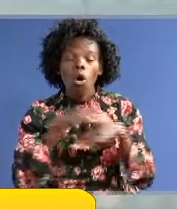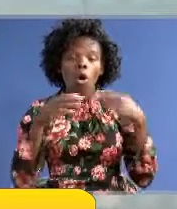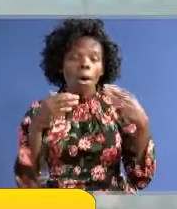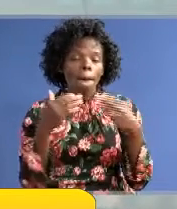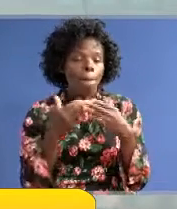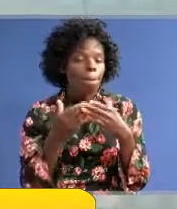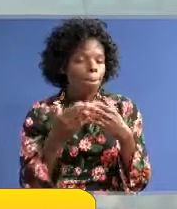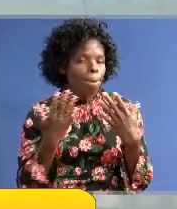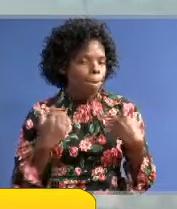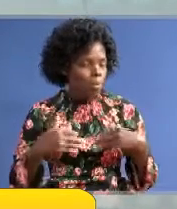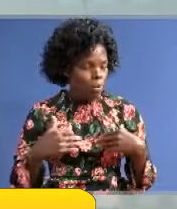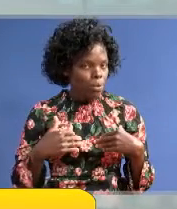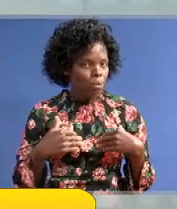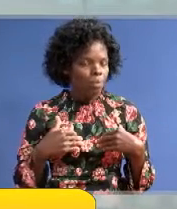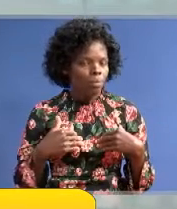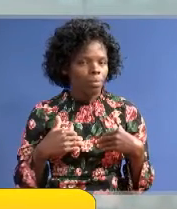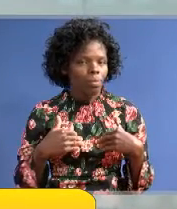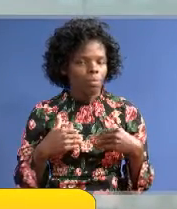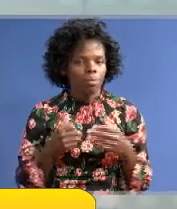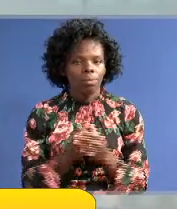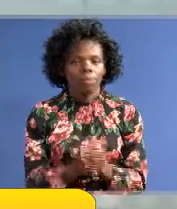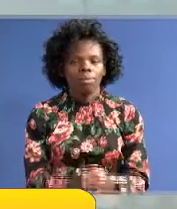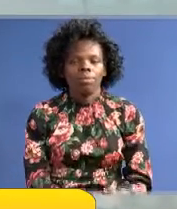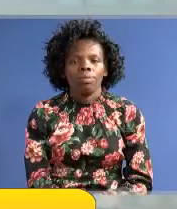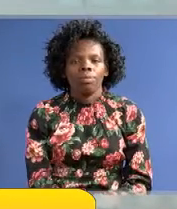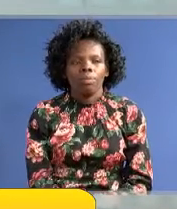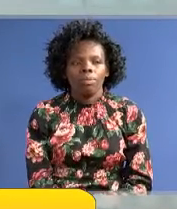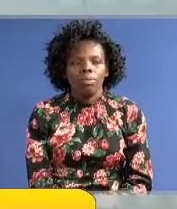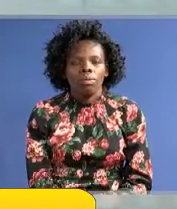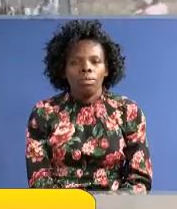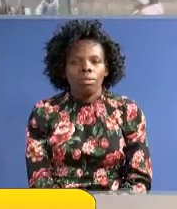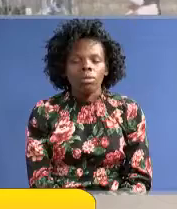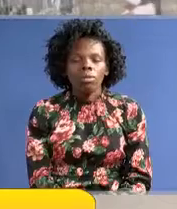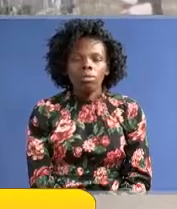wa maji pasipo na mapendeleo yoyote.